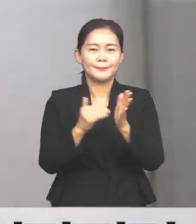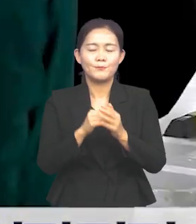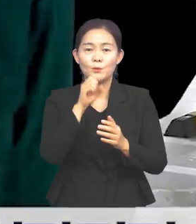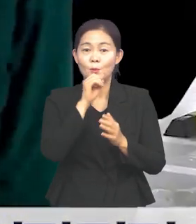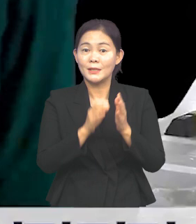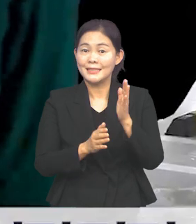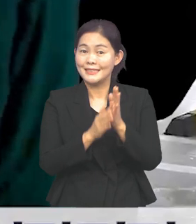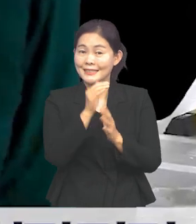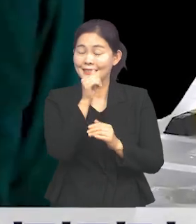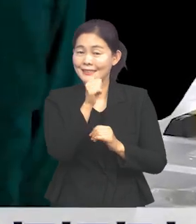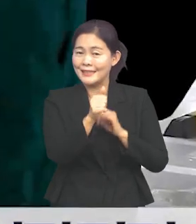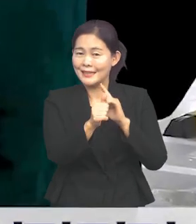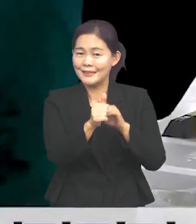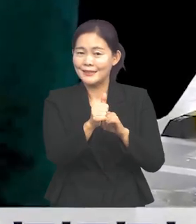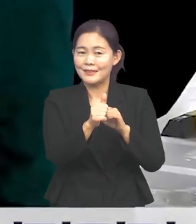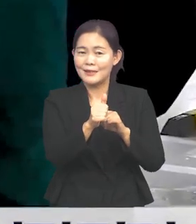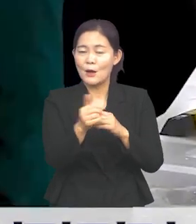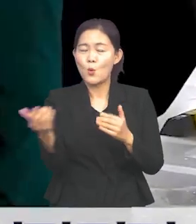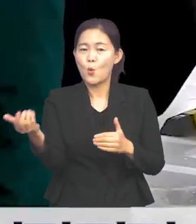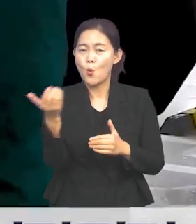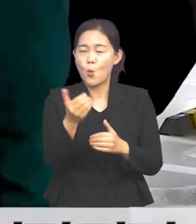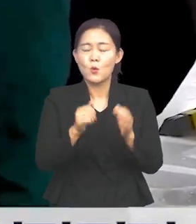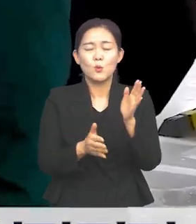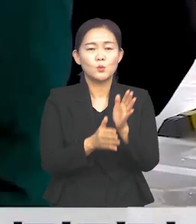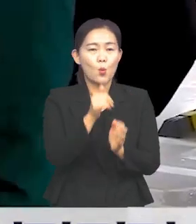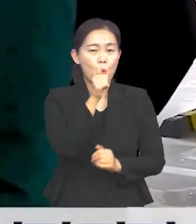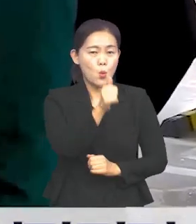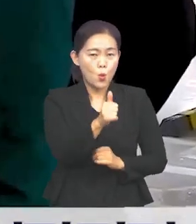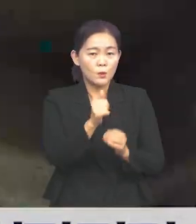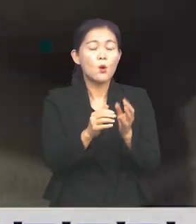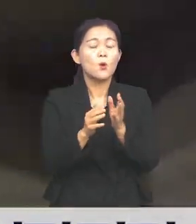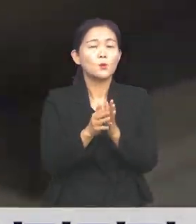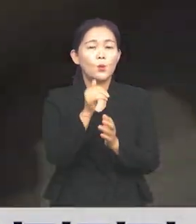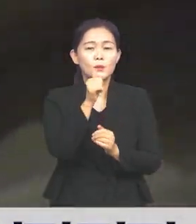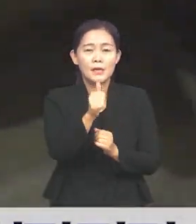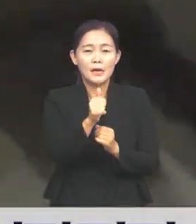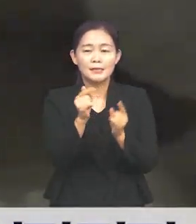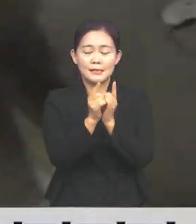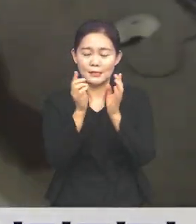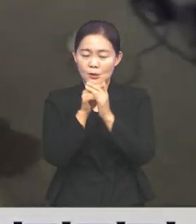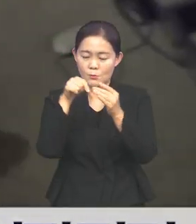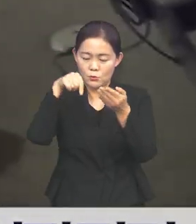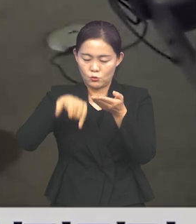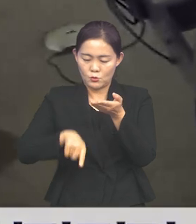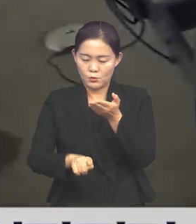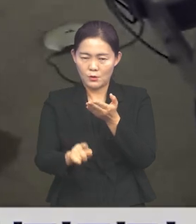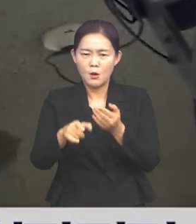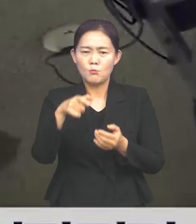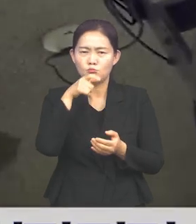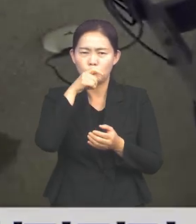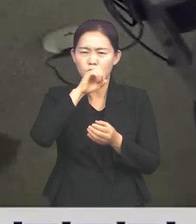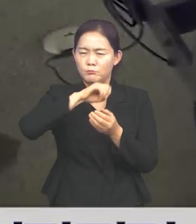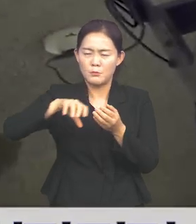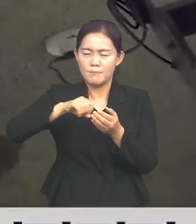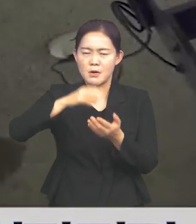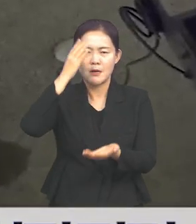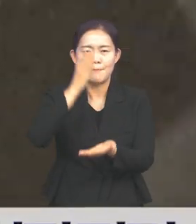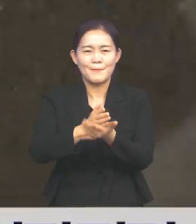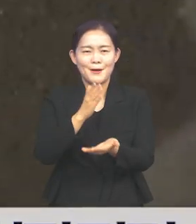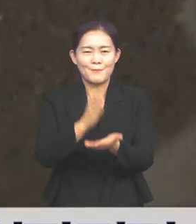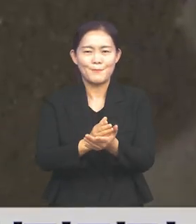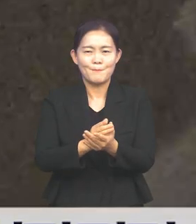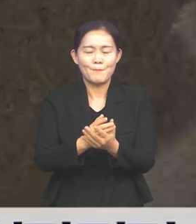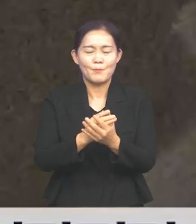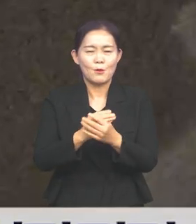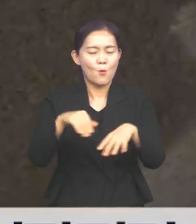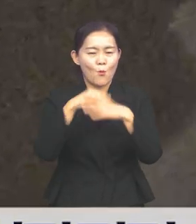주문했습니다. 이 시장은 현장 소장, 입주 예정자 등과 누수가 발생한 지하 주차장을 찾아 단 한 곳에서도 누수가